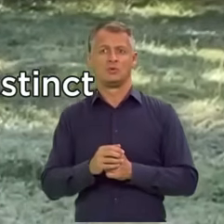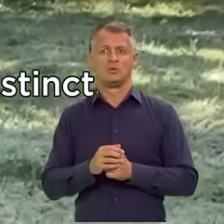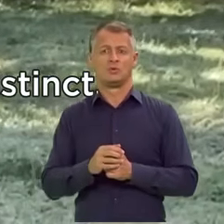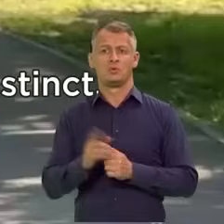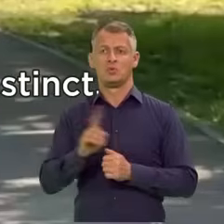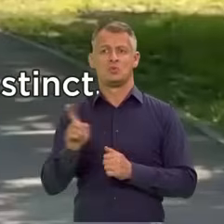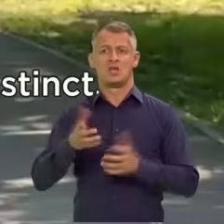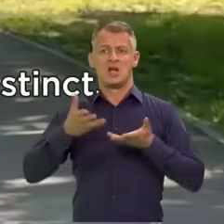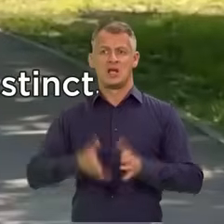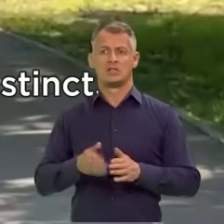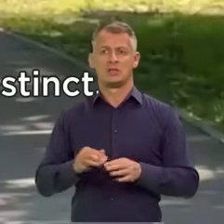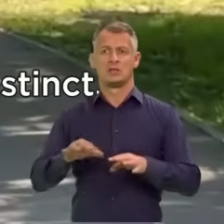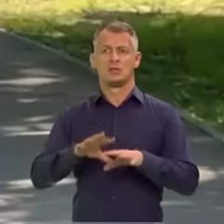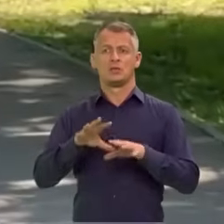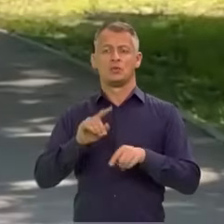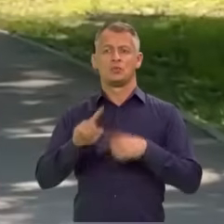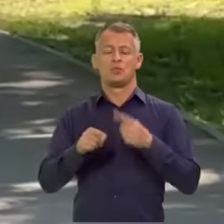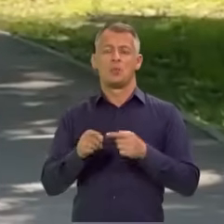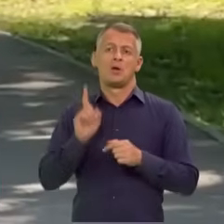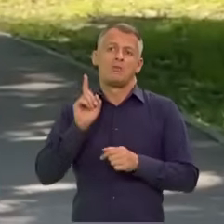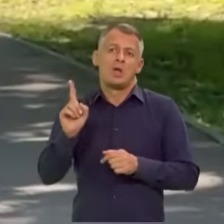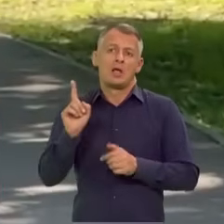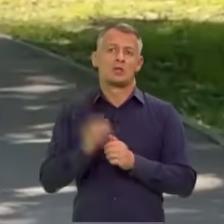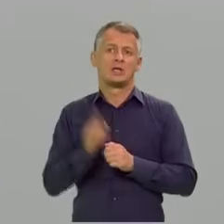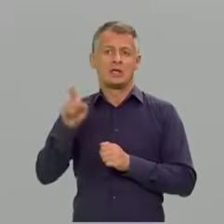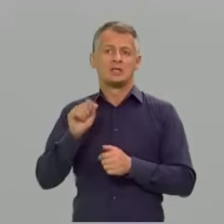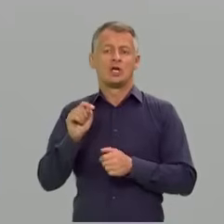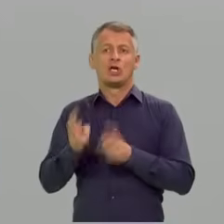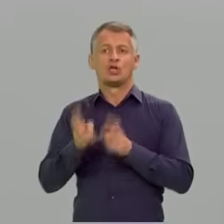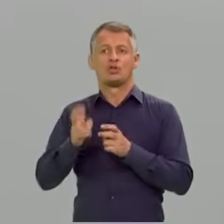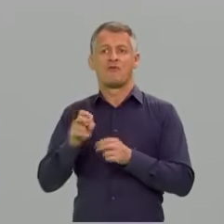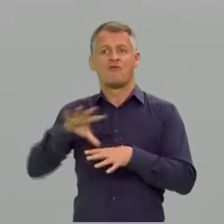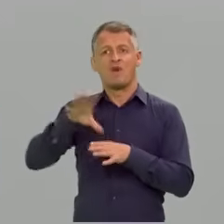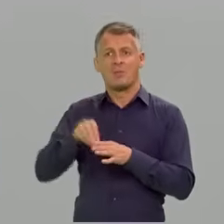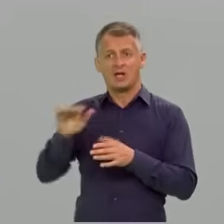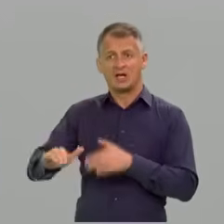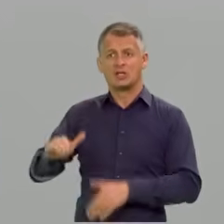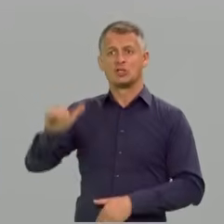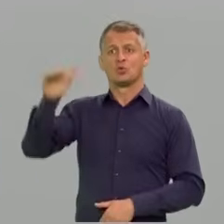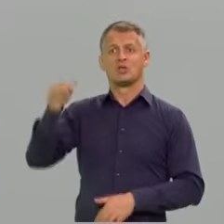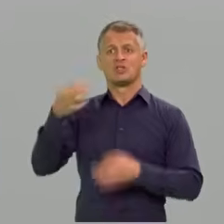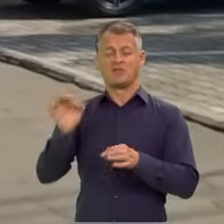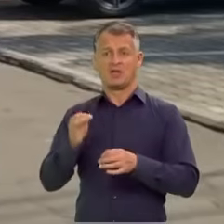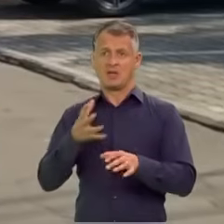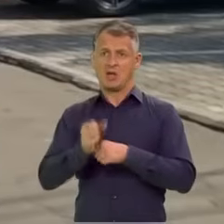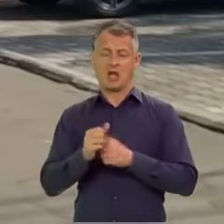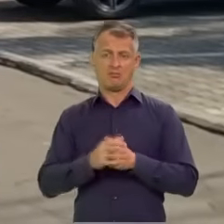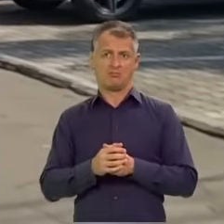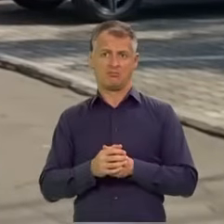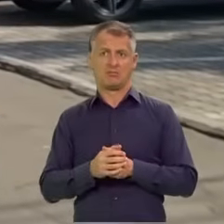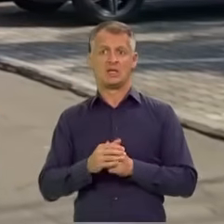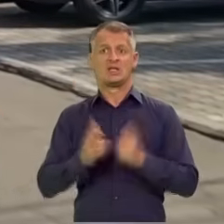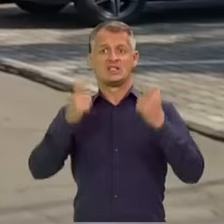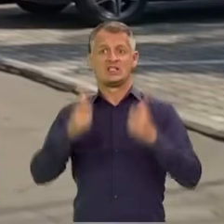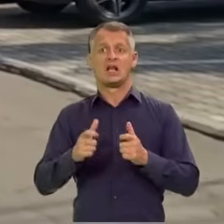nu se naște odată după un instinct. Este crescut într-o familie și dezvoltat într-o familie să fie criminal. În sala de